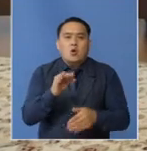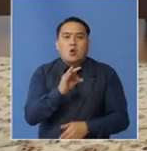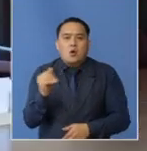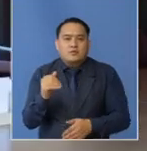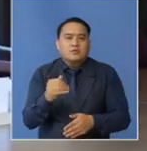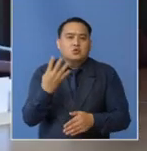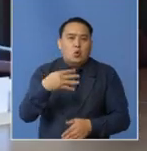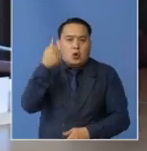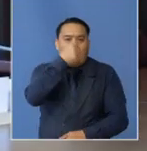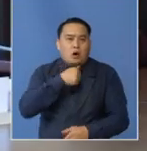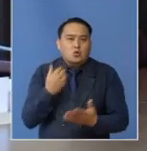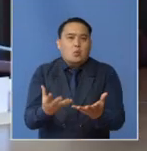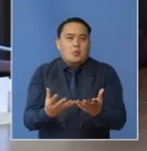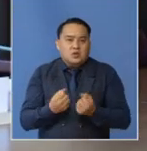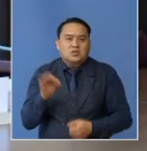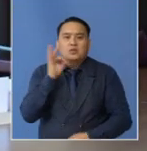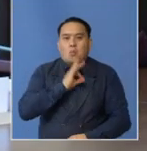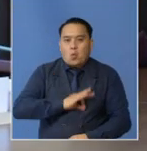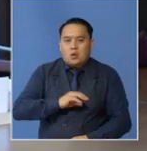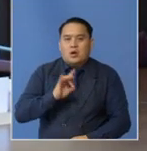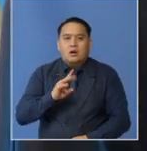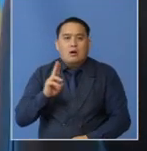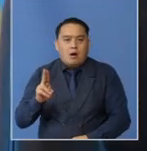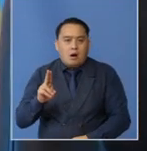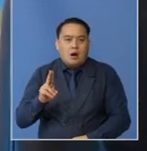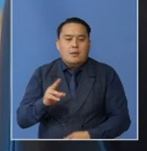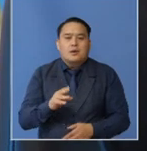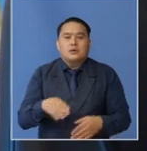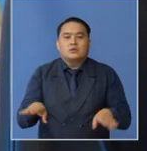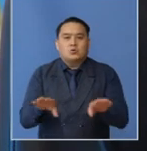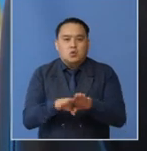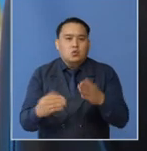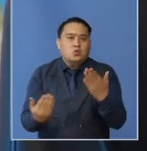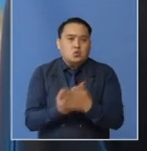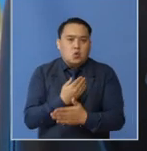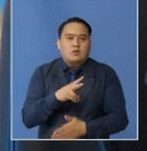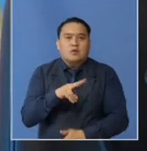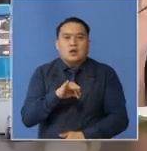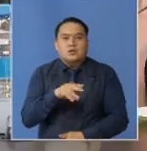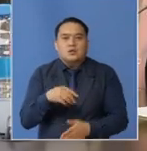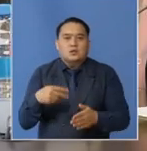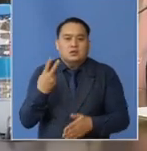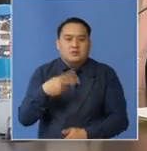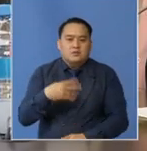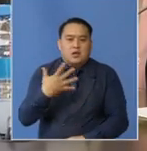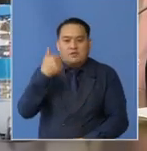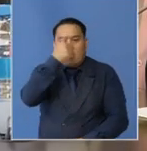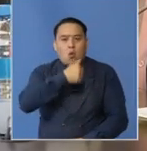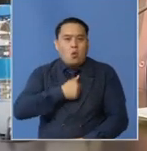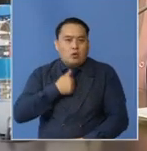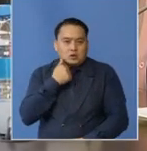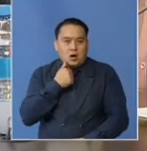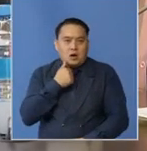1940 году и будет использоваться в Республике Казахстан параллельно с новым латинским алфавитом до 2025